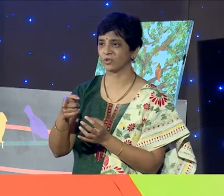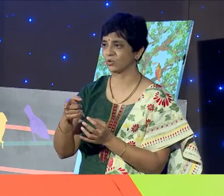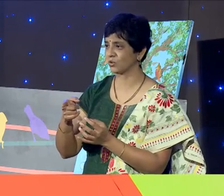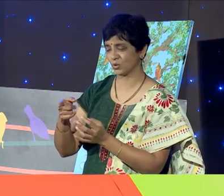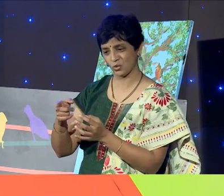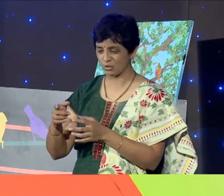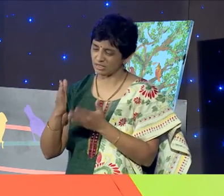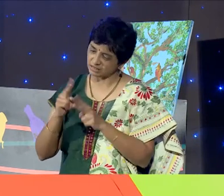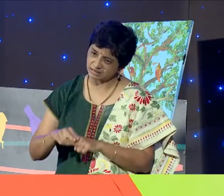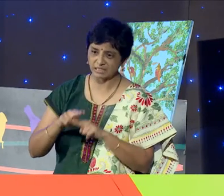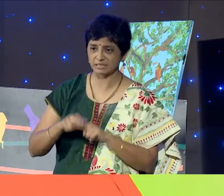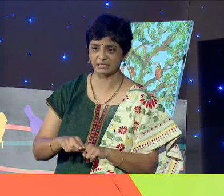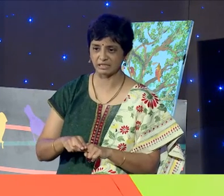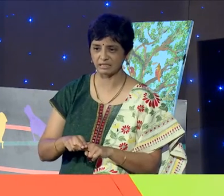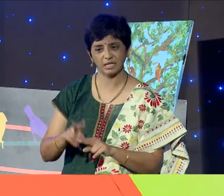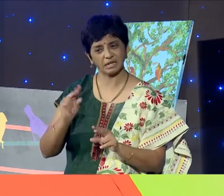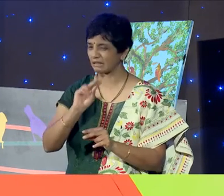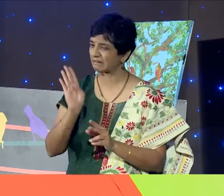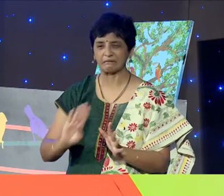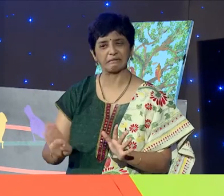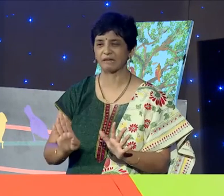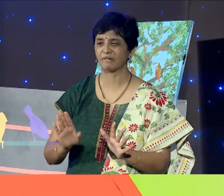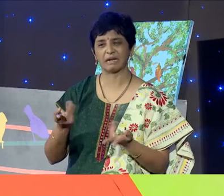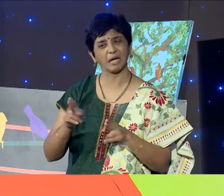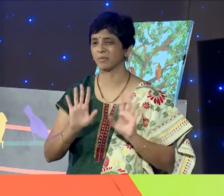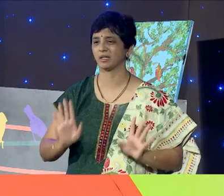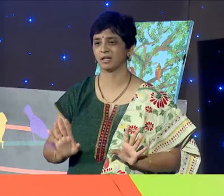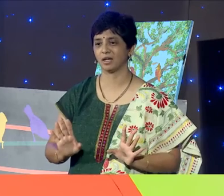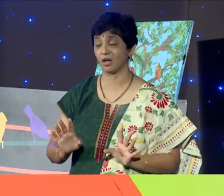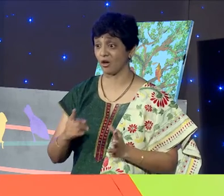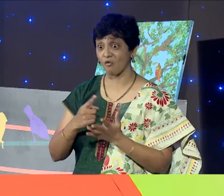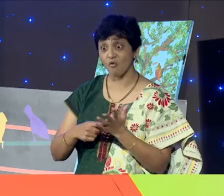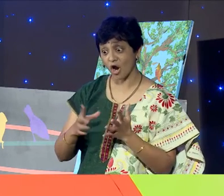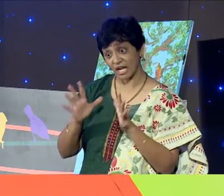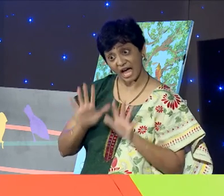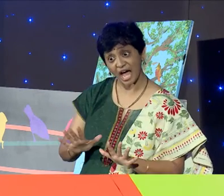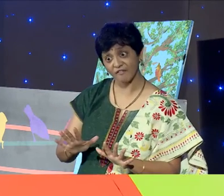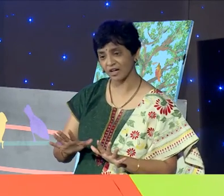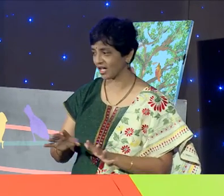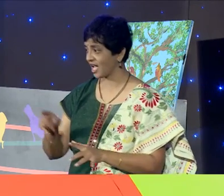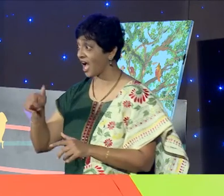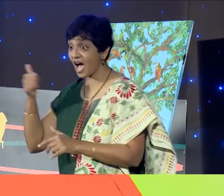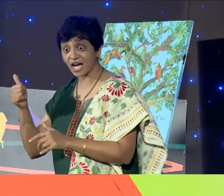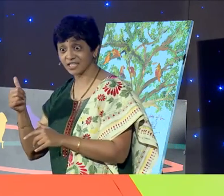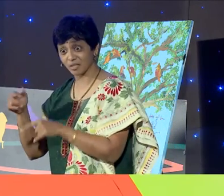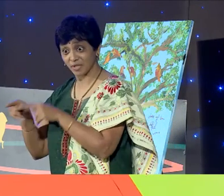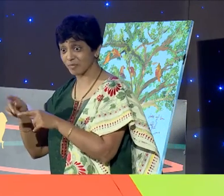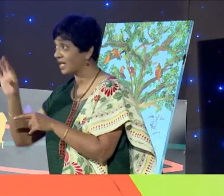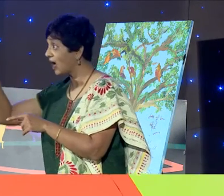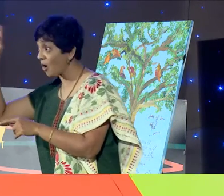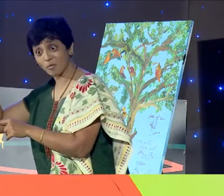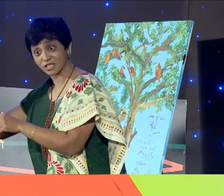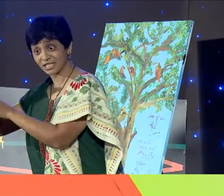करते हैं। काफी दोस्तों से हाथ मिलाता हूं, बड़ी परेशानी होती है, और उनकी सर उंगलियों में अंगूठी, मैंने यार ये क्या बात हो